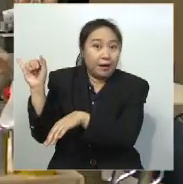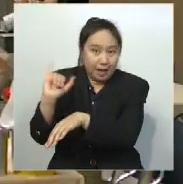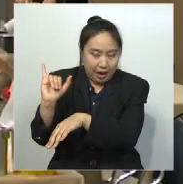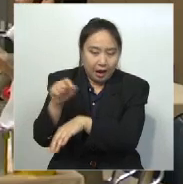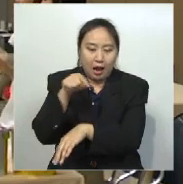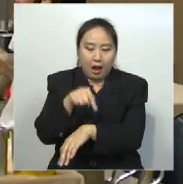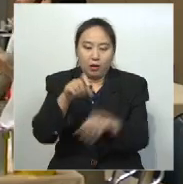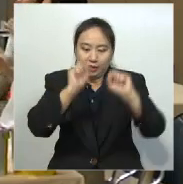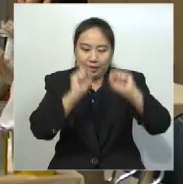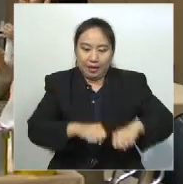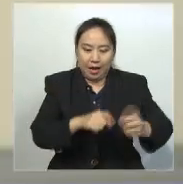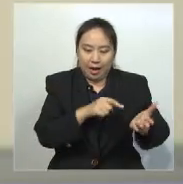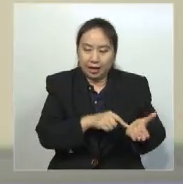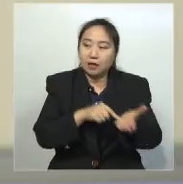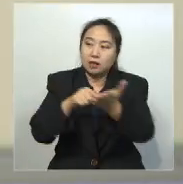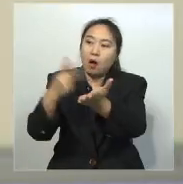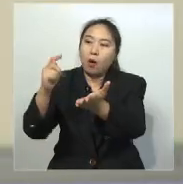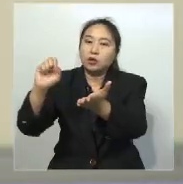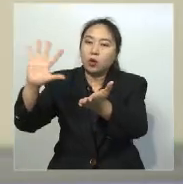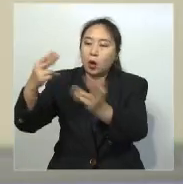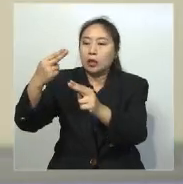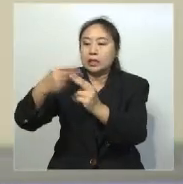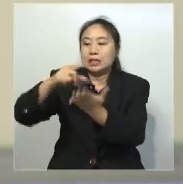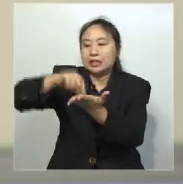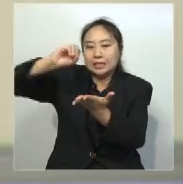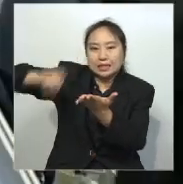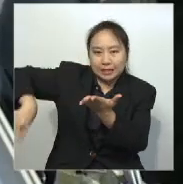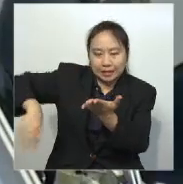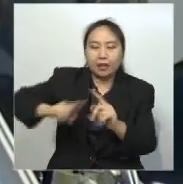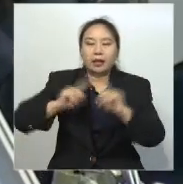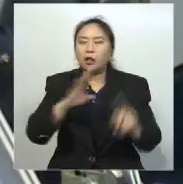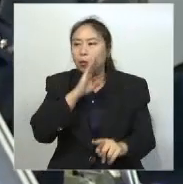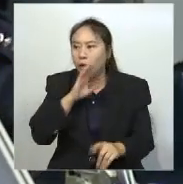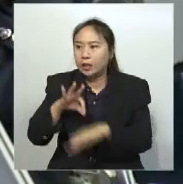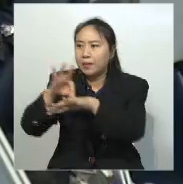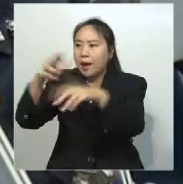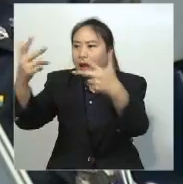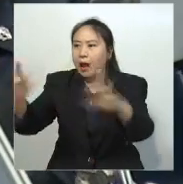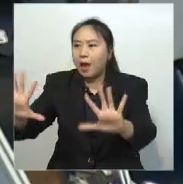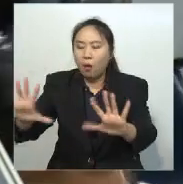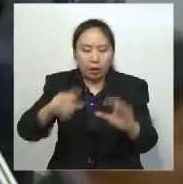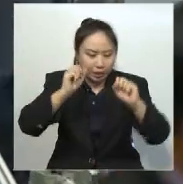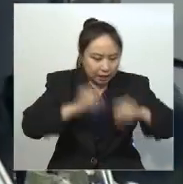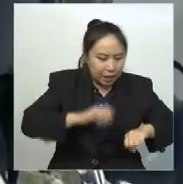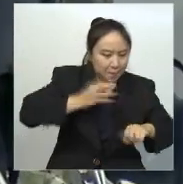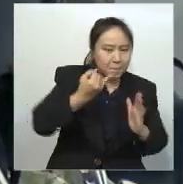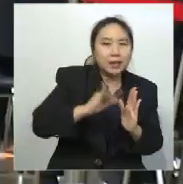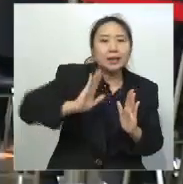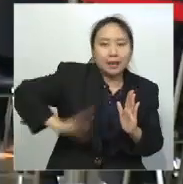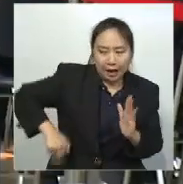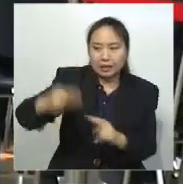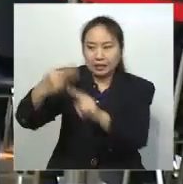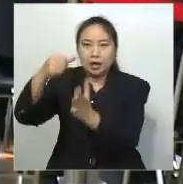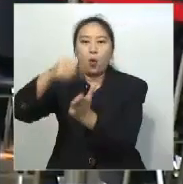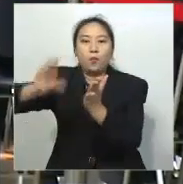ส่งคำพิพากษาให้คสช.ไม่ประกาศแต่งตั้งแต่หากผู้นั้นได้รับการแต่งตั้งไปแล้วนะคะก็สามารถดำเนินการภายหลัง